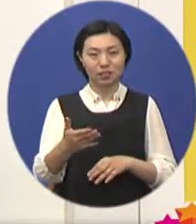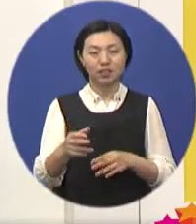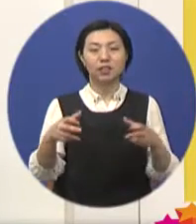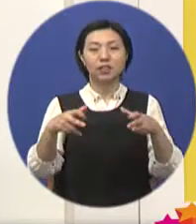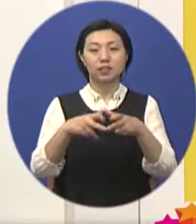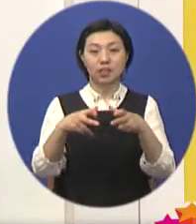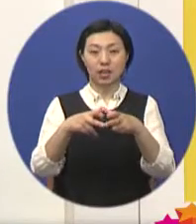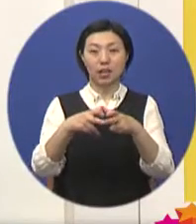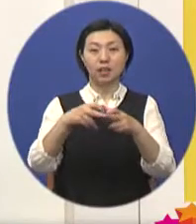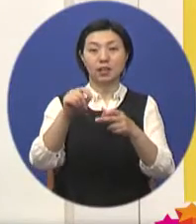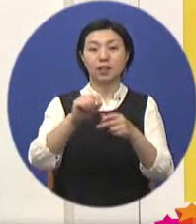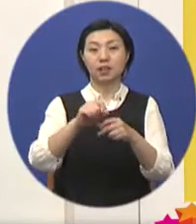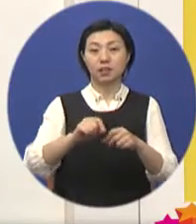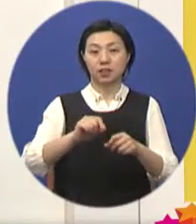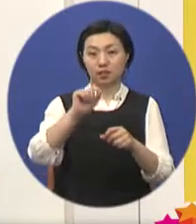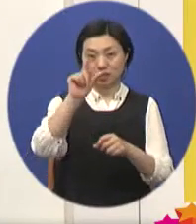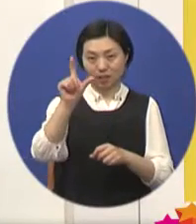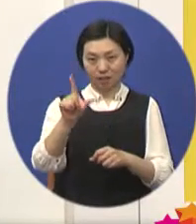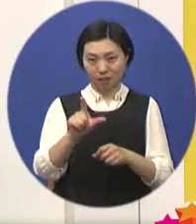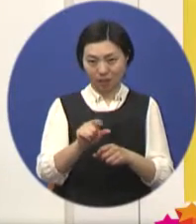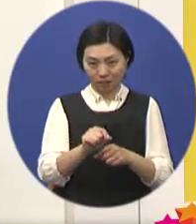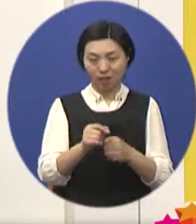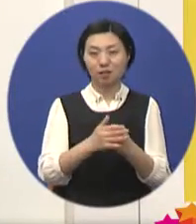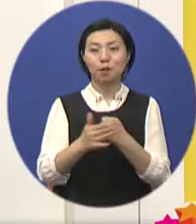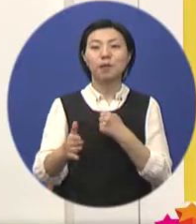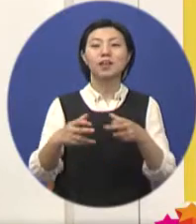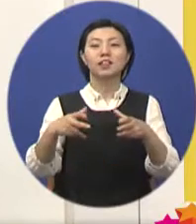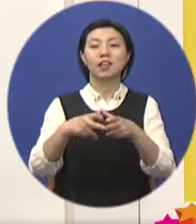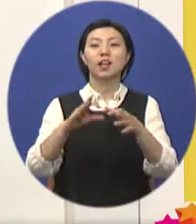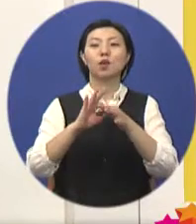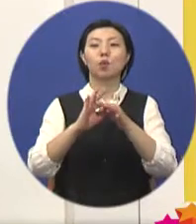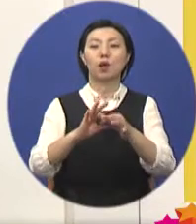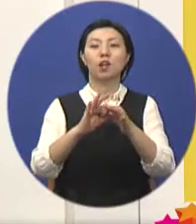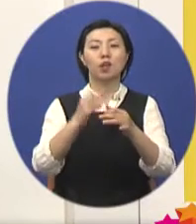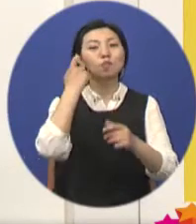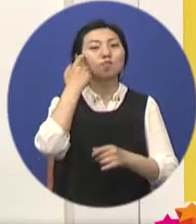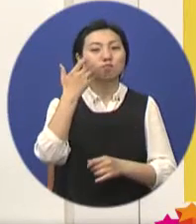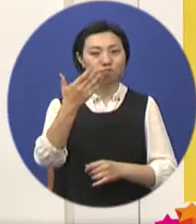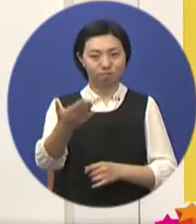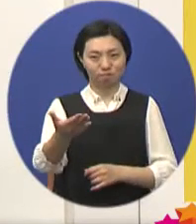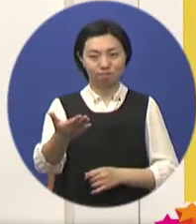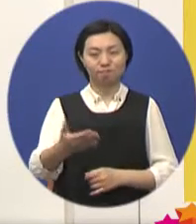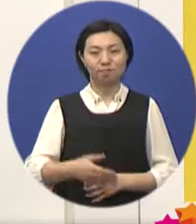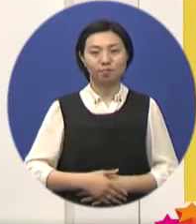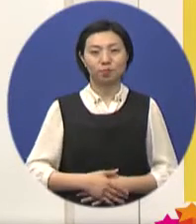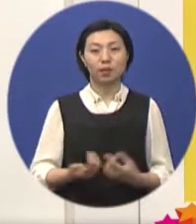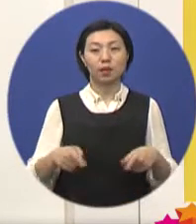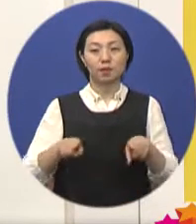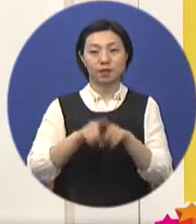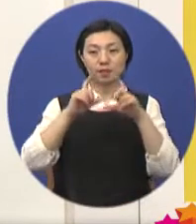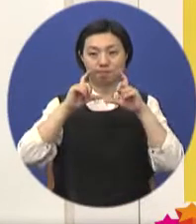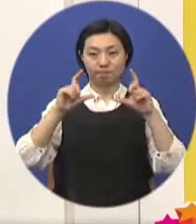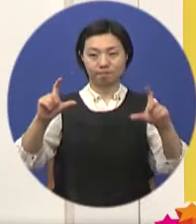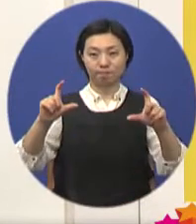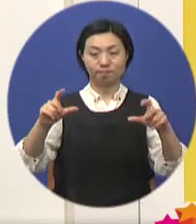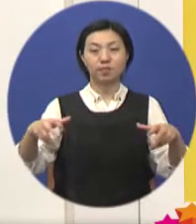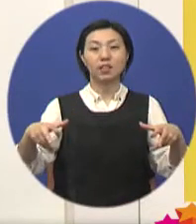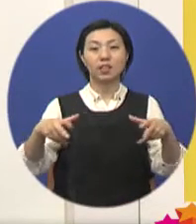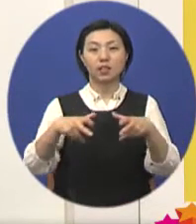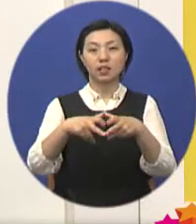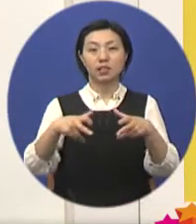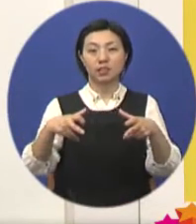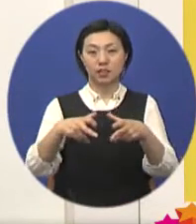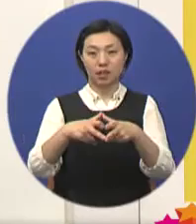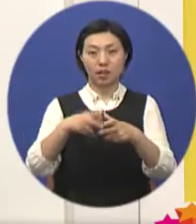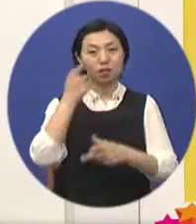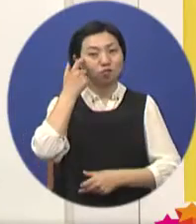장애인달을 네. 맞이해서 4월달은 장애인에 관한 퀴즈를 그렇죠. 계속 보내드리겠습니다. 네. 자. 함께 외쳐볼까요? 네.